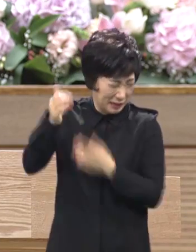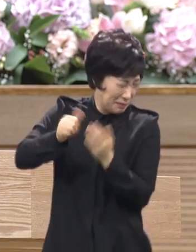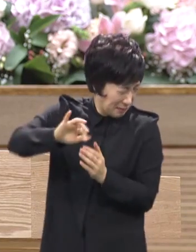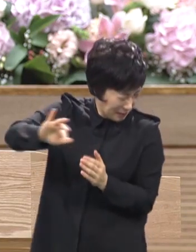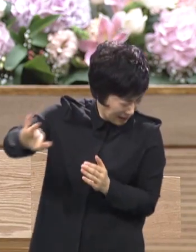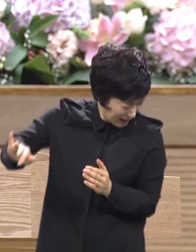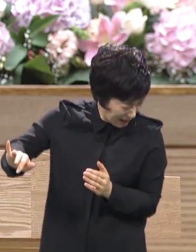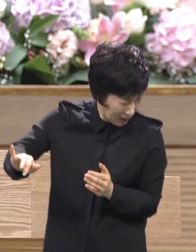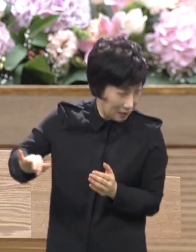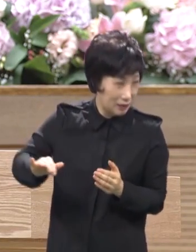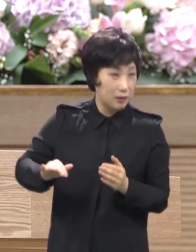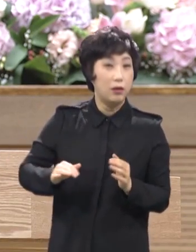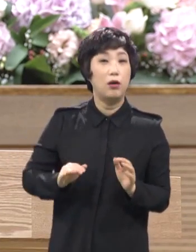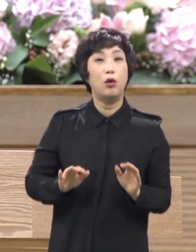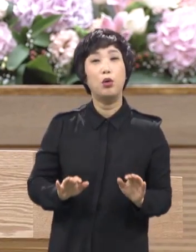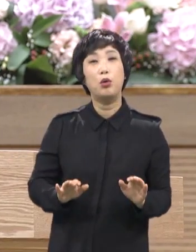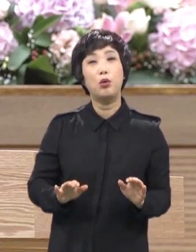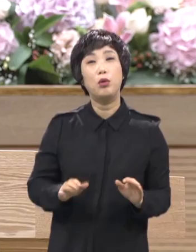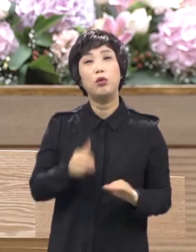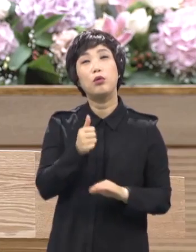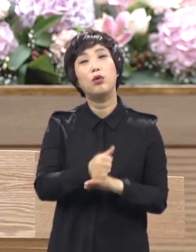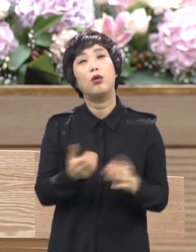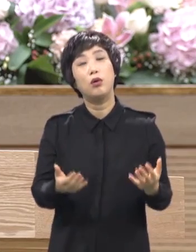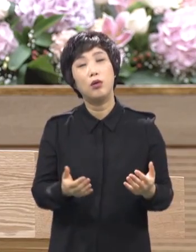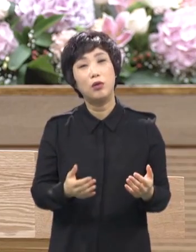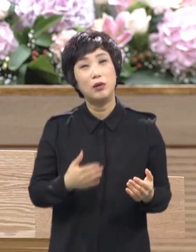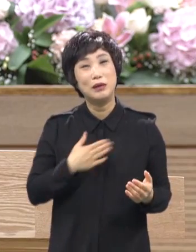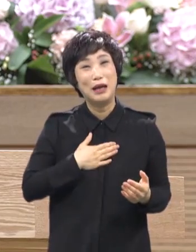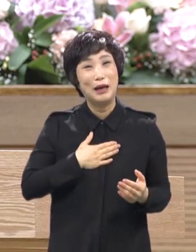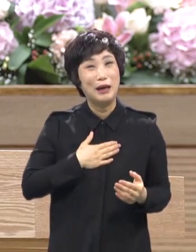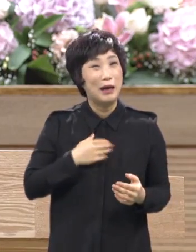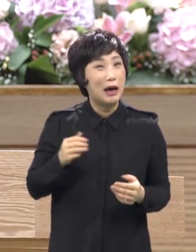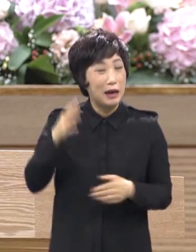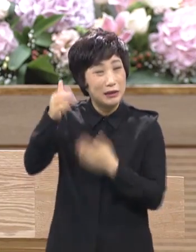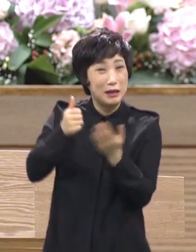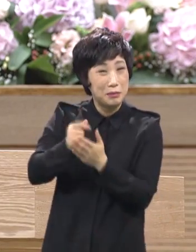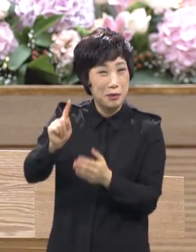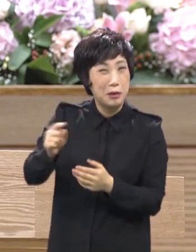소외시키고 내던지고 제 2손